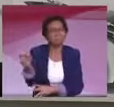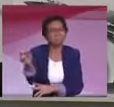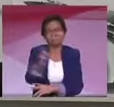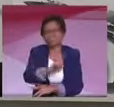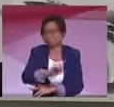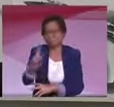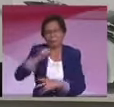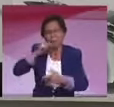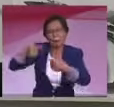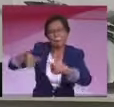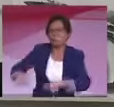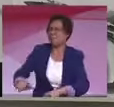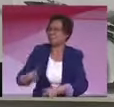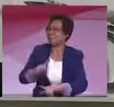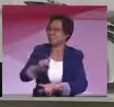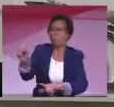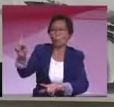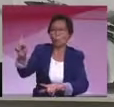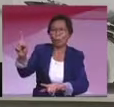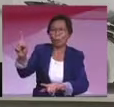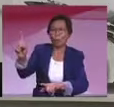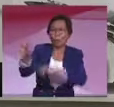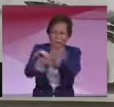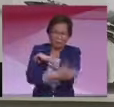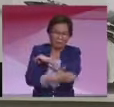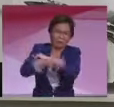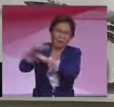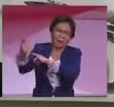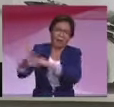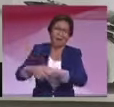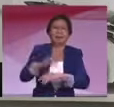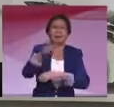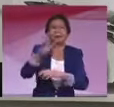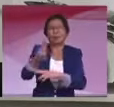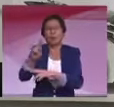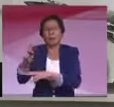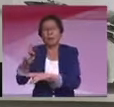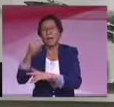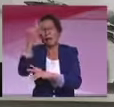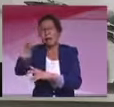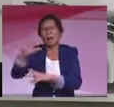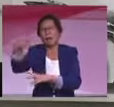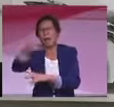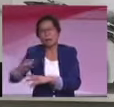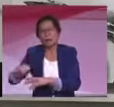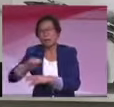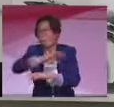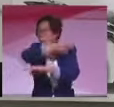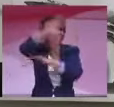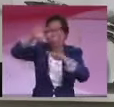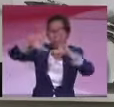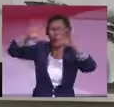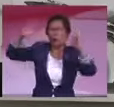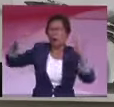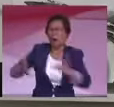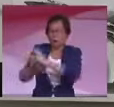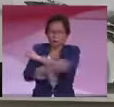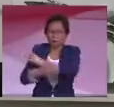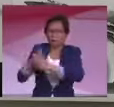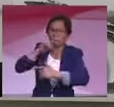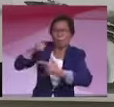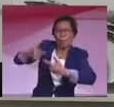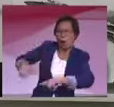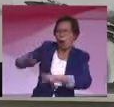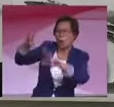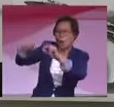tidak membenarkan mana-mana negara pun. Bukan saja Britain, Afrika, tapi seluruh negara dalam dunia tidak dibenarkan